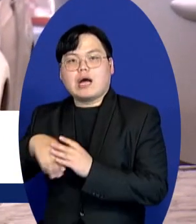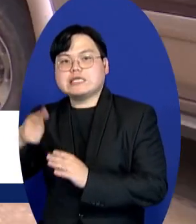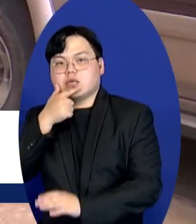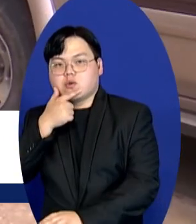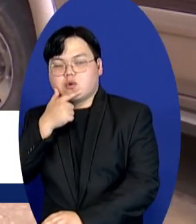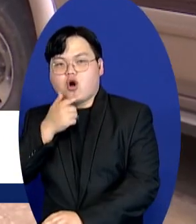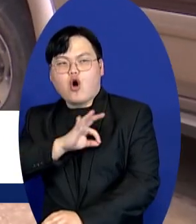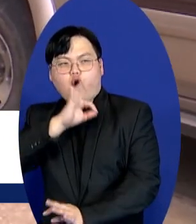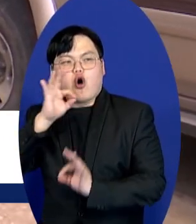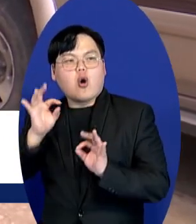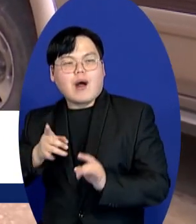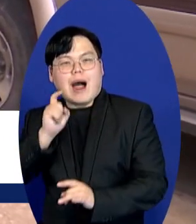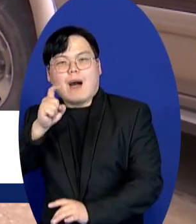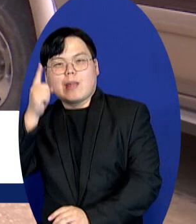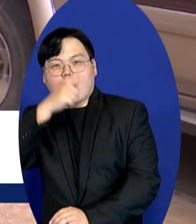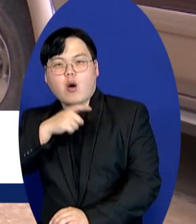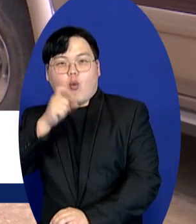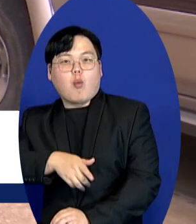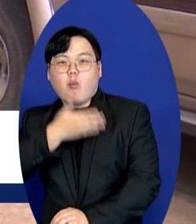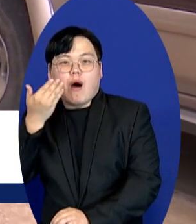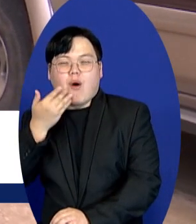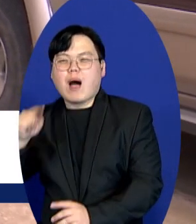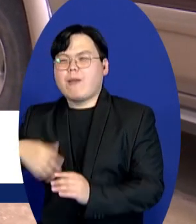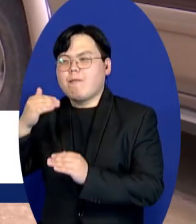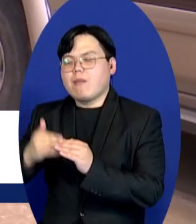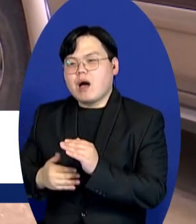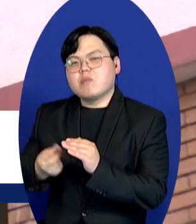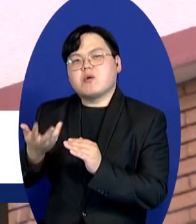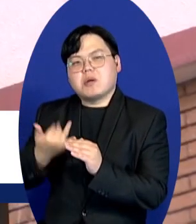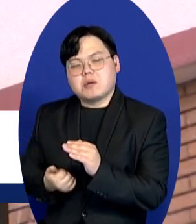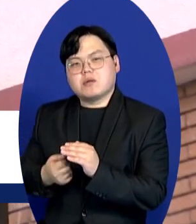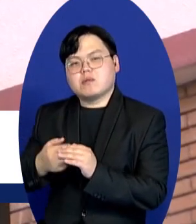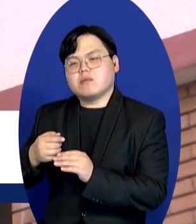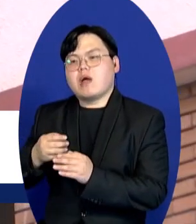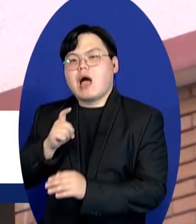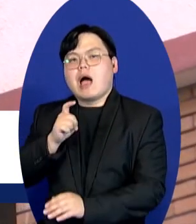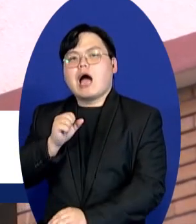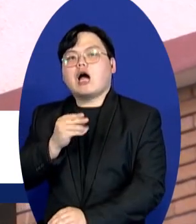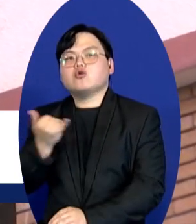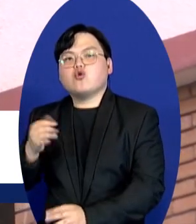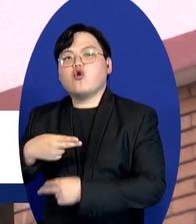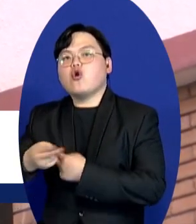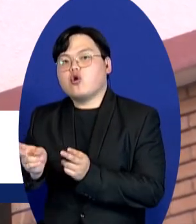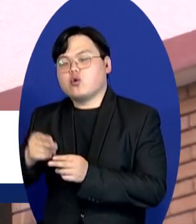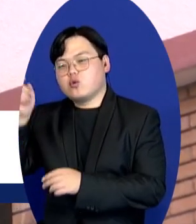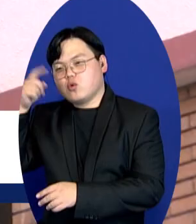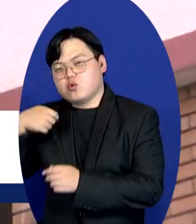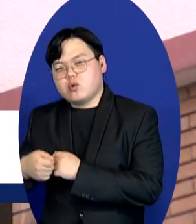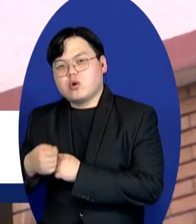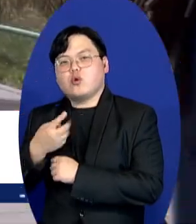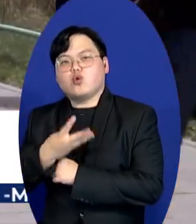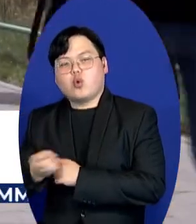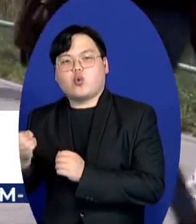Хотод ойр татны хамаатан садан байхгүй түүний хувьд хамгийн багаар удаж хажуу өрөө түрээслэлээ гэхэд сард 300,000-аас 400,000 төгрөгийн төрөөс